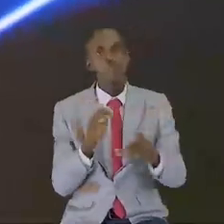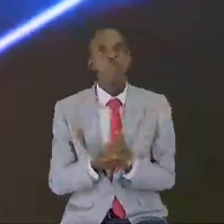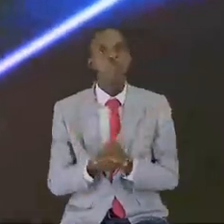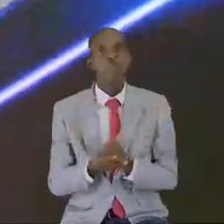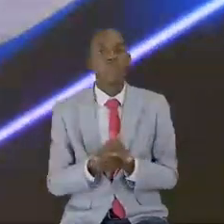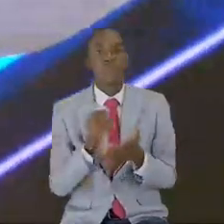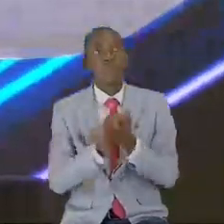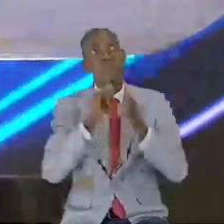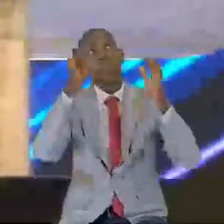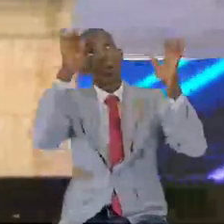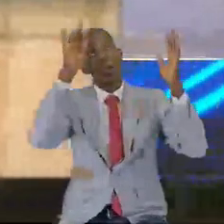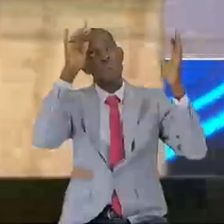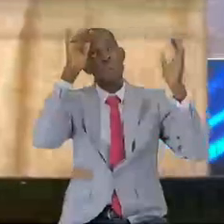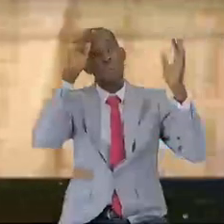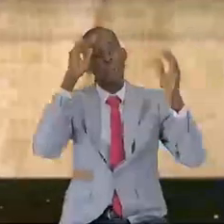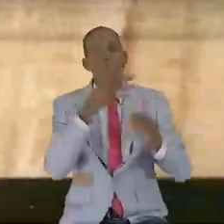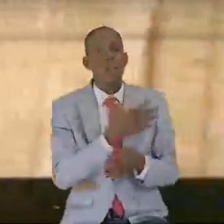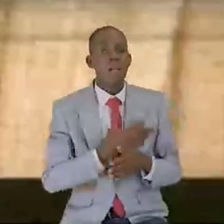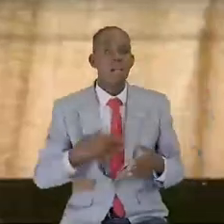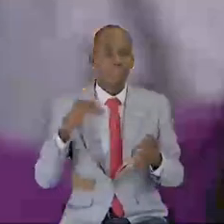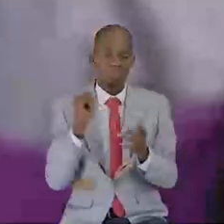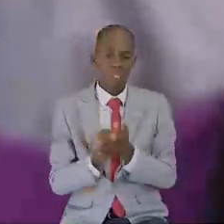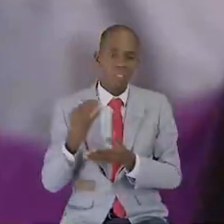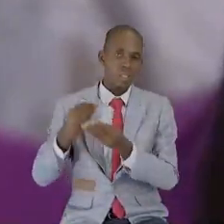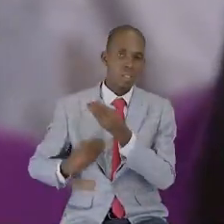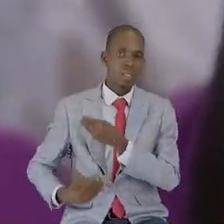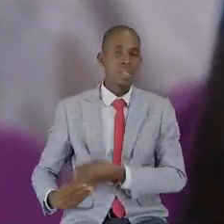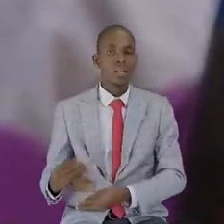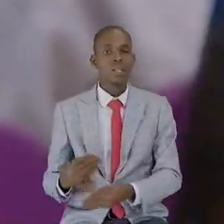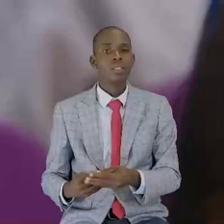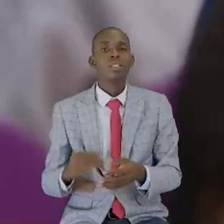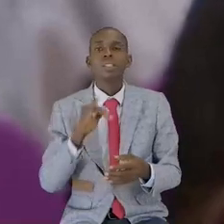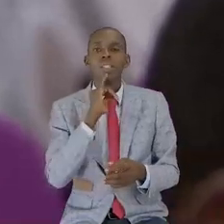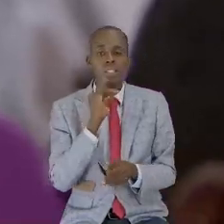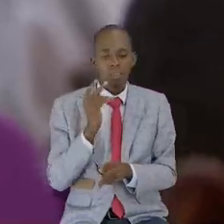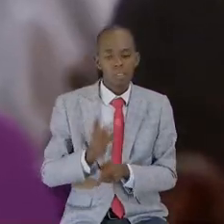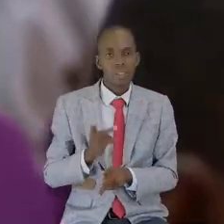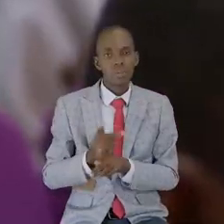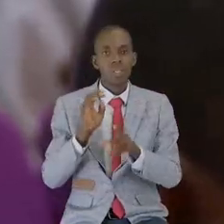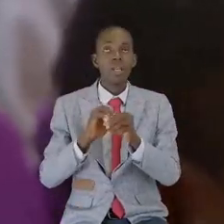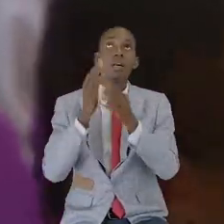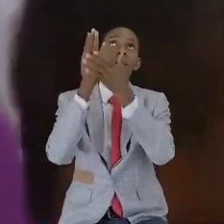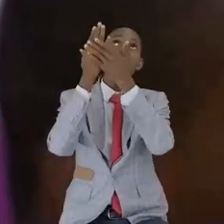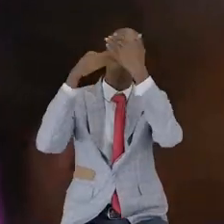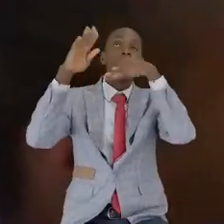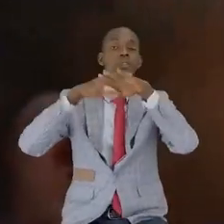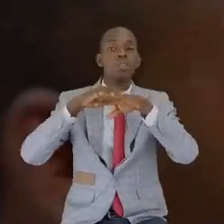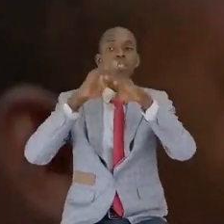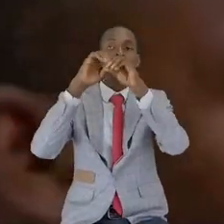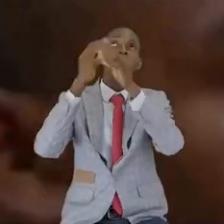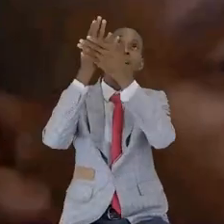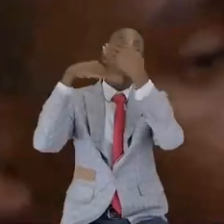Cette espérance et cet héritage sont réservés au